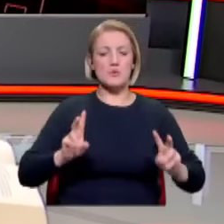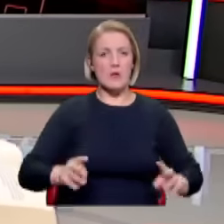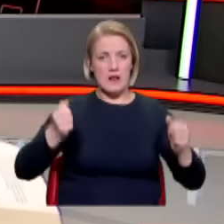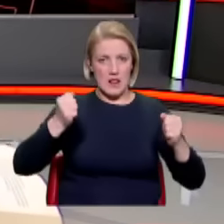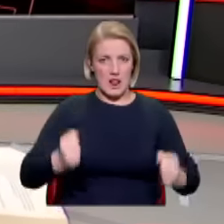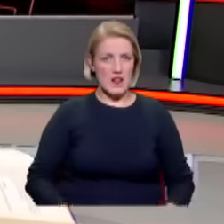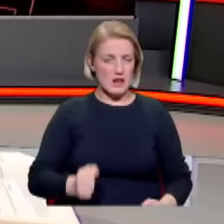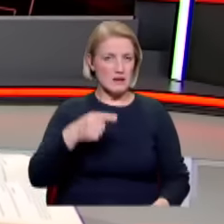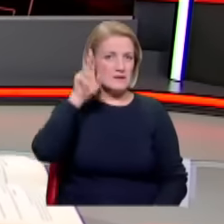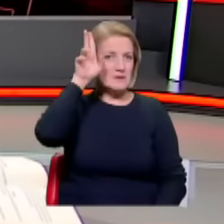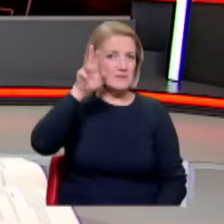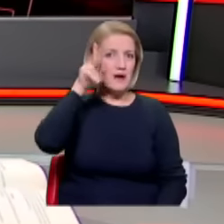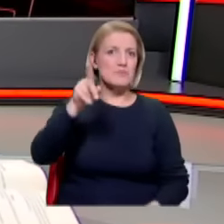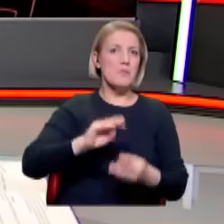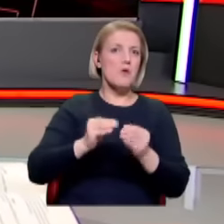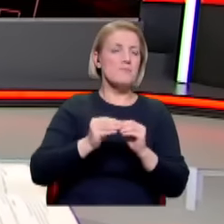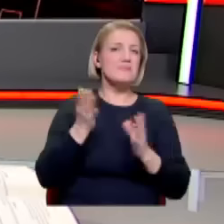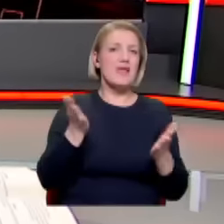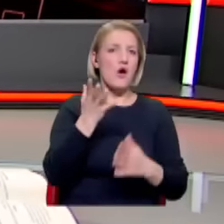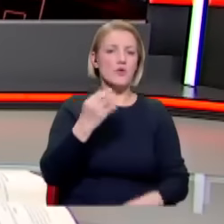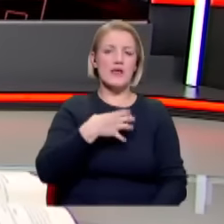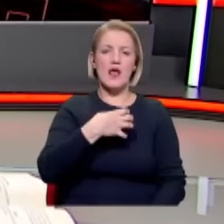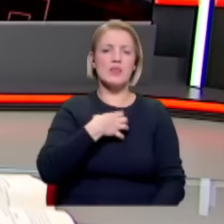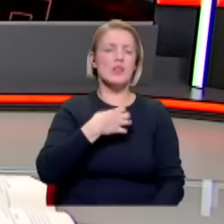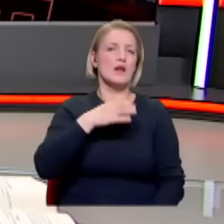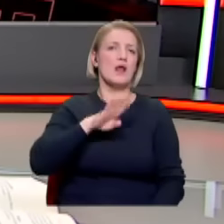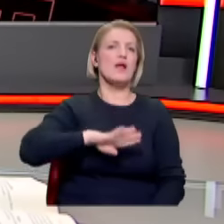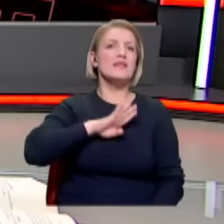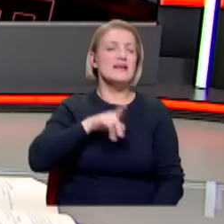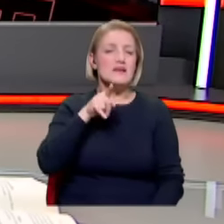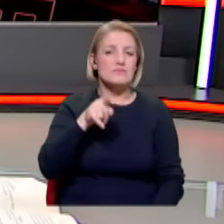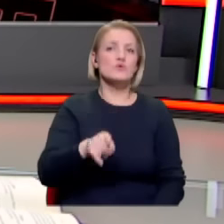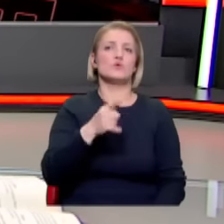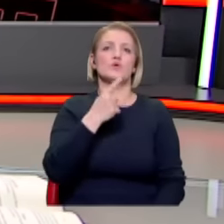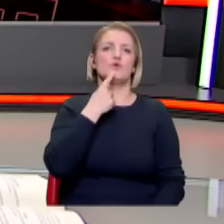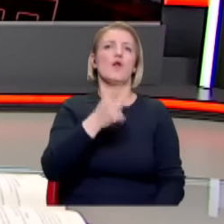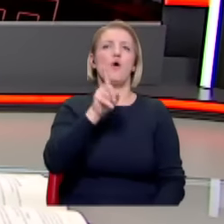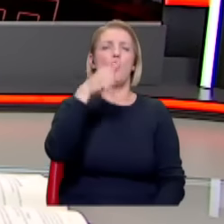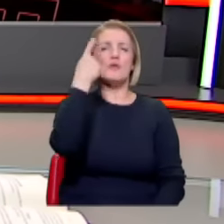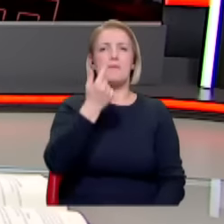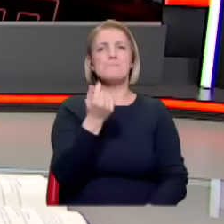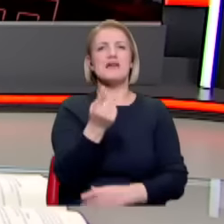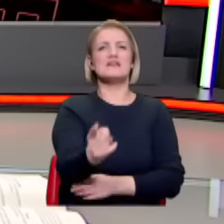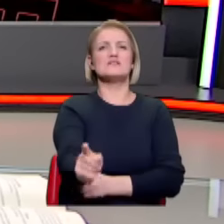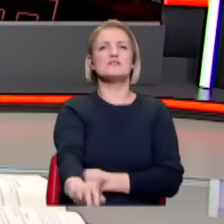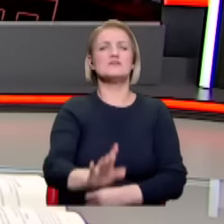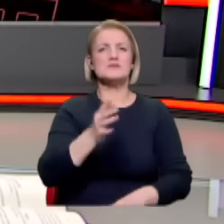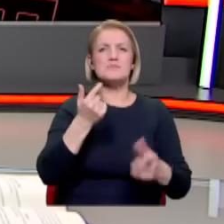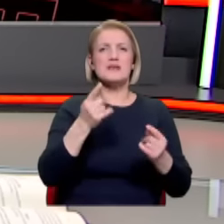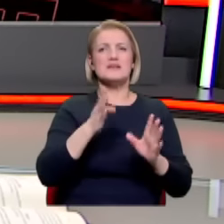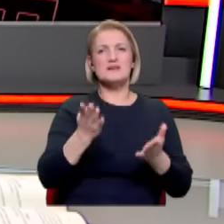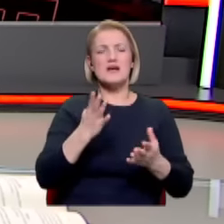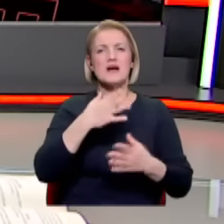sevdası falan, onların dertlerinin ne olduğunu kendileri de zaten söylediler. O yüzden biraz böyle müdahaleler etsinler